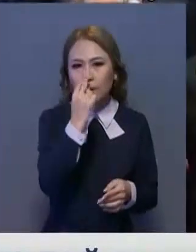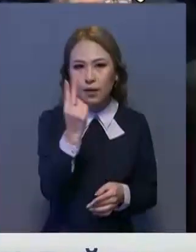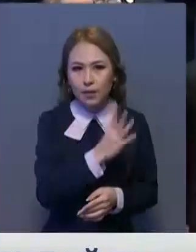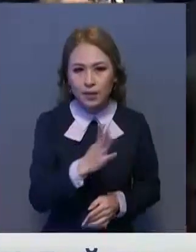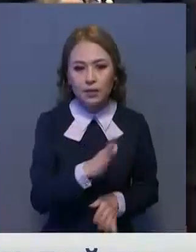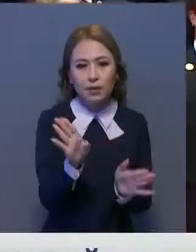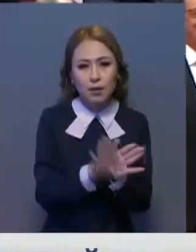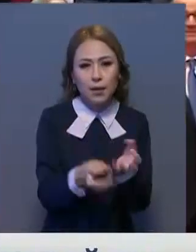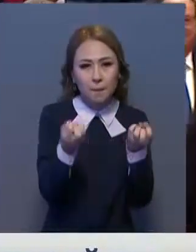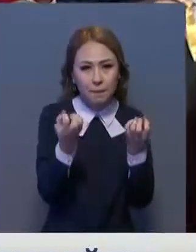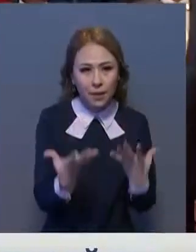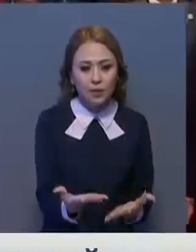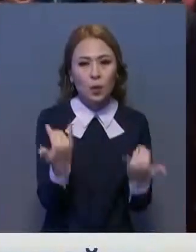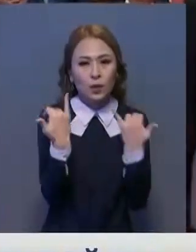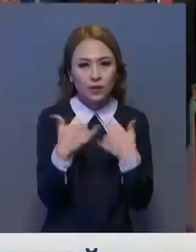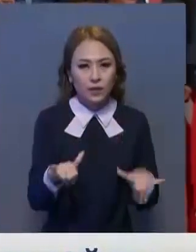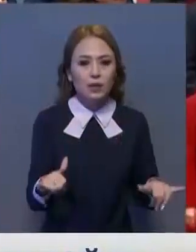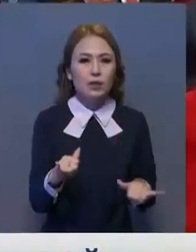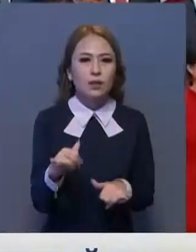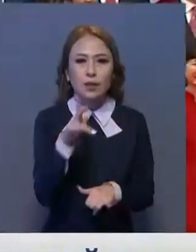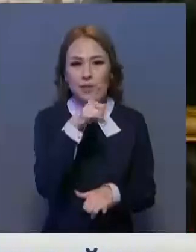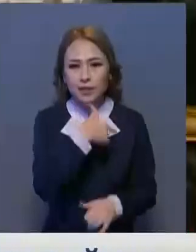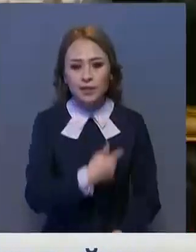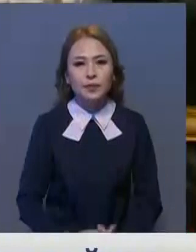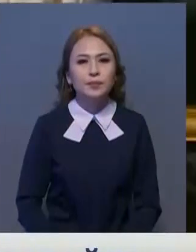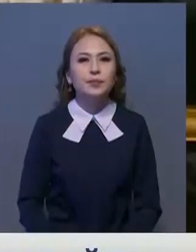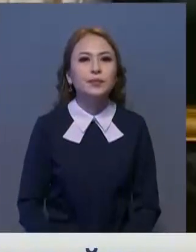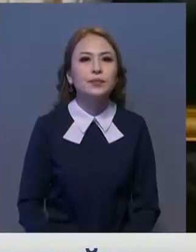қарамастан қарапайымдылығымен таң қалдырады, тамсандырады.